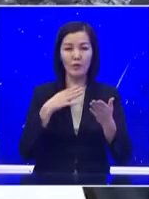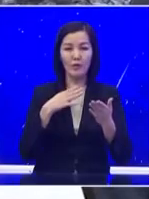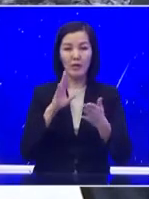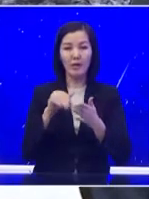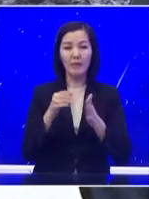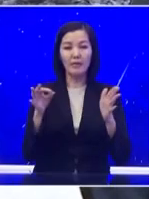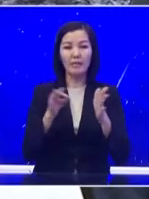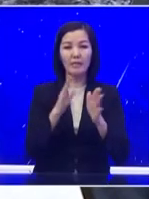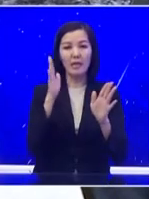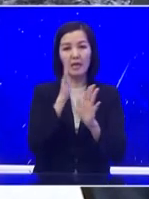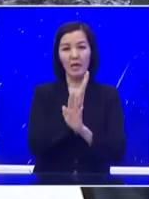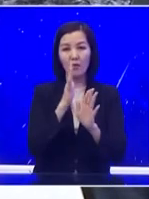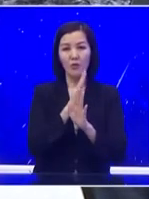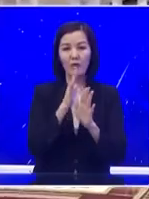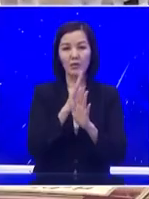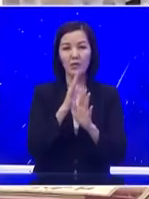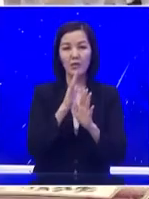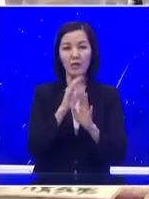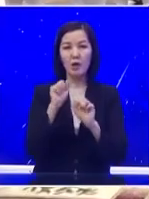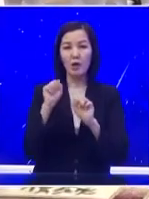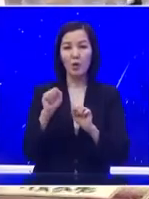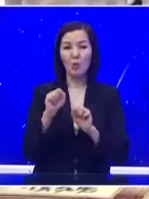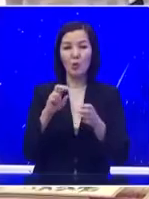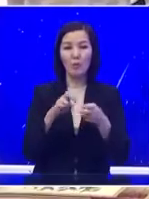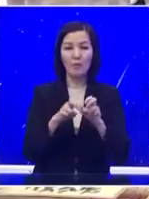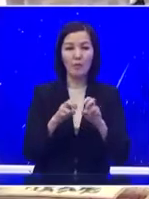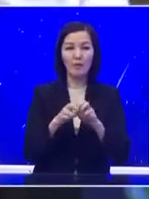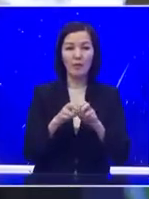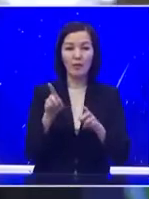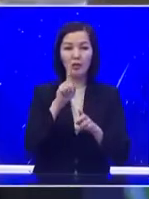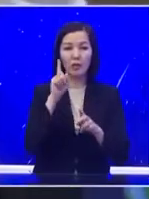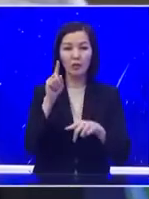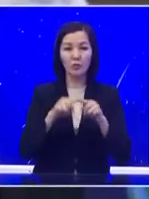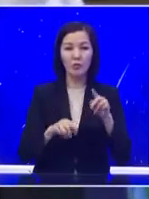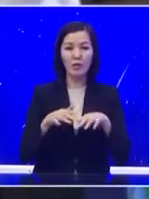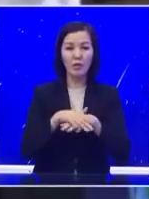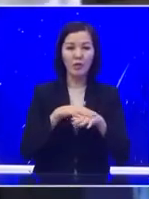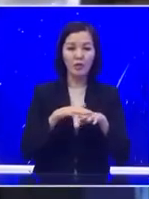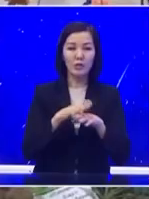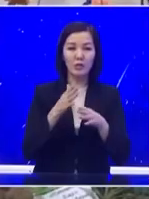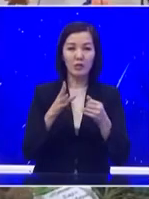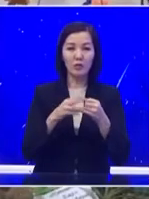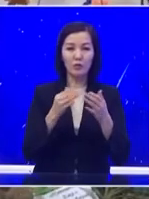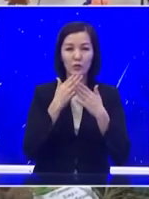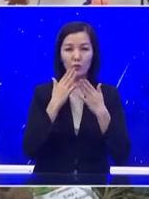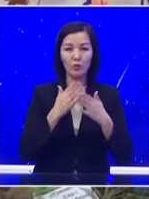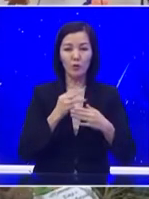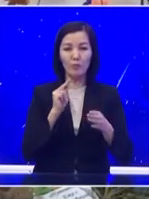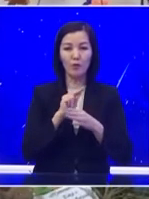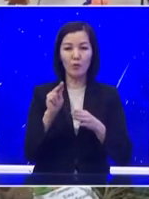Басты мақсат экология және қоршаған ортаны қорғау мәселелерінде жас ұрпақты туған жерін сүюге баулу. Шара